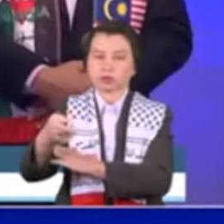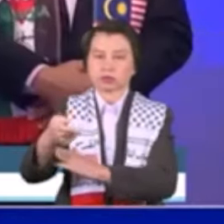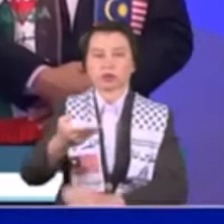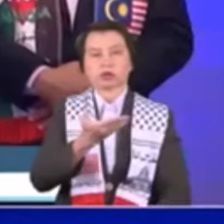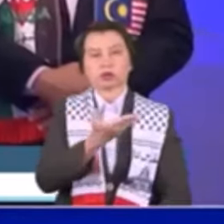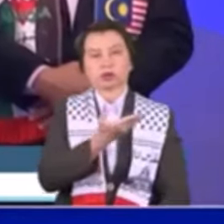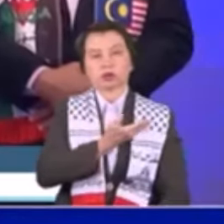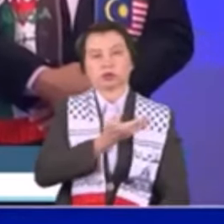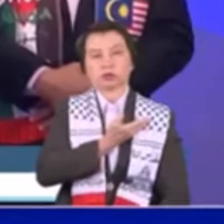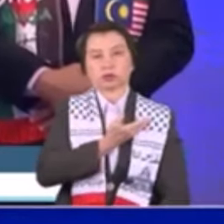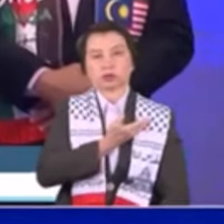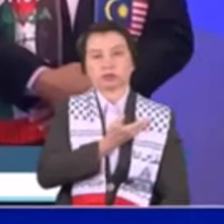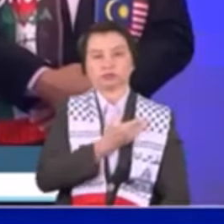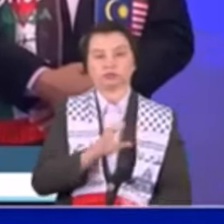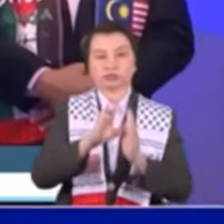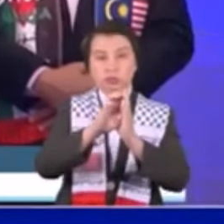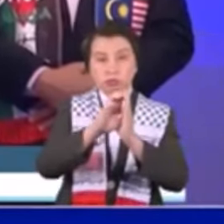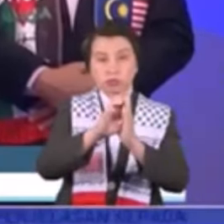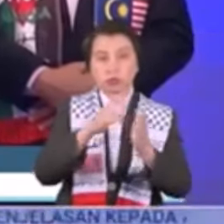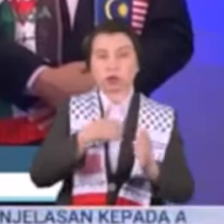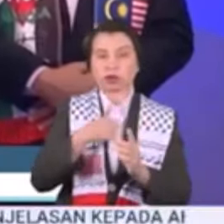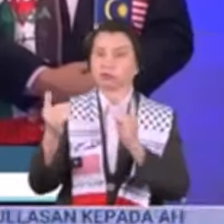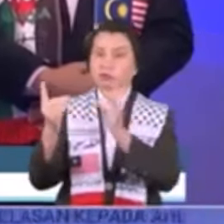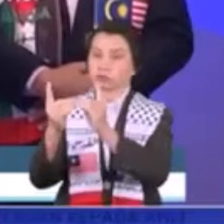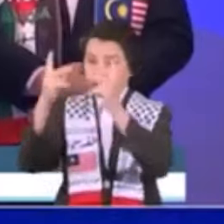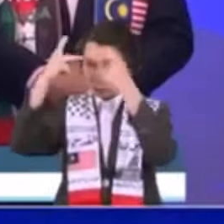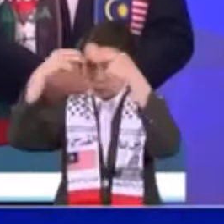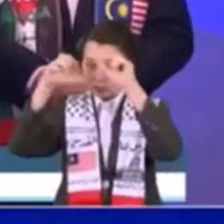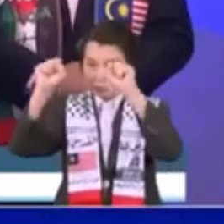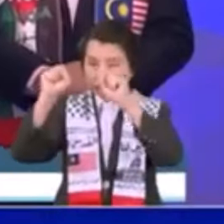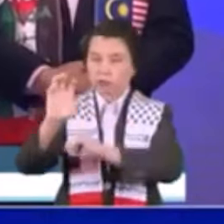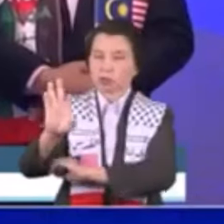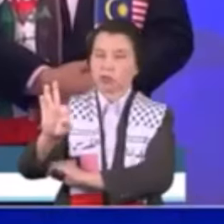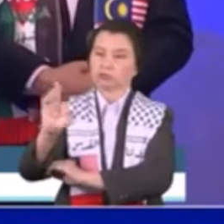Umpamanya bila saya jumpa Presiden Abdel Fattah Sisi,